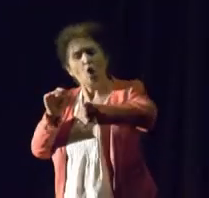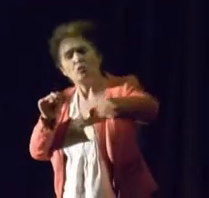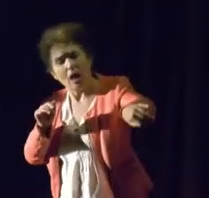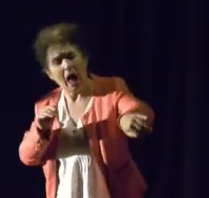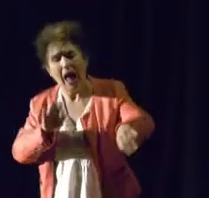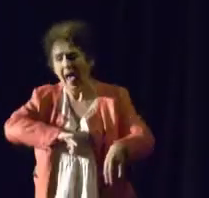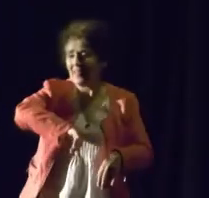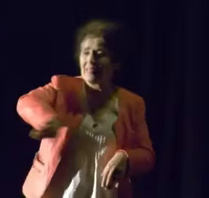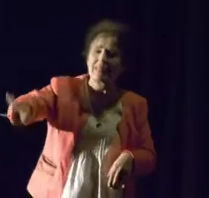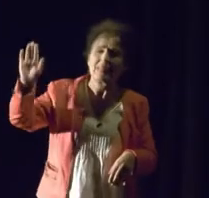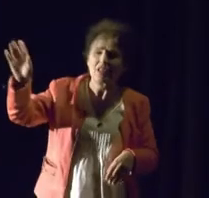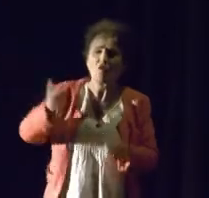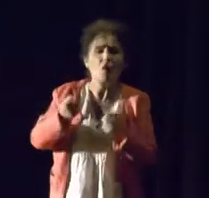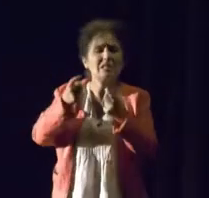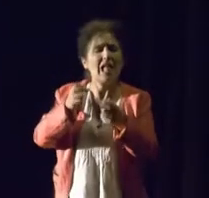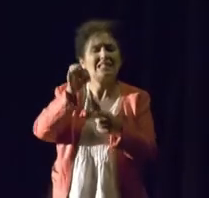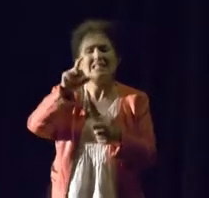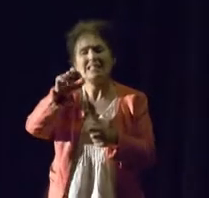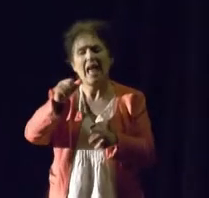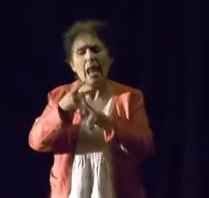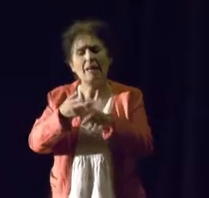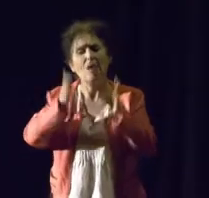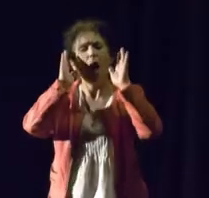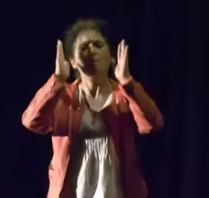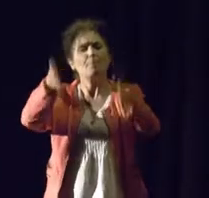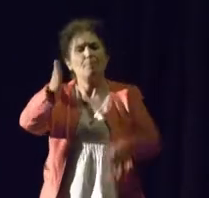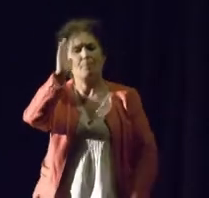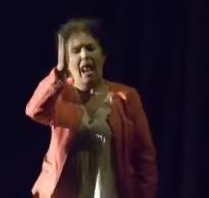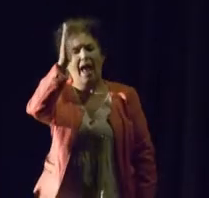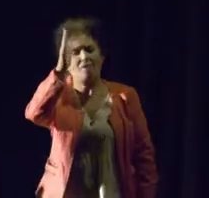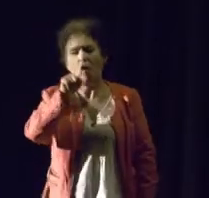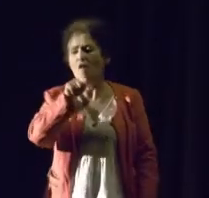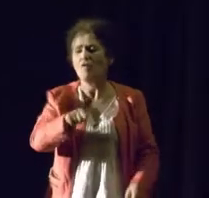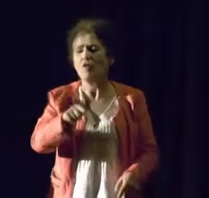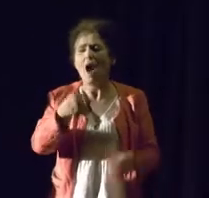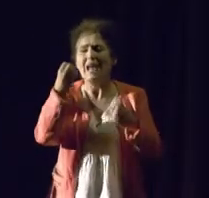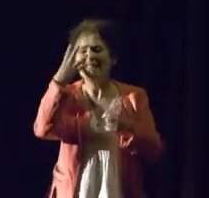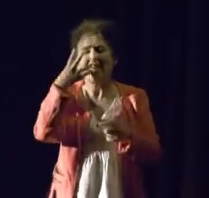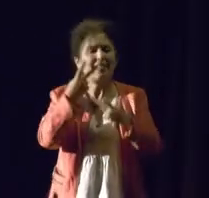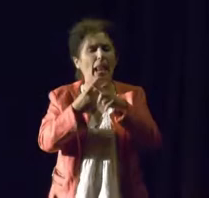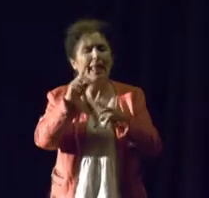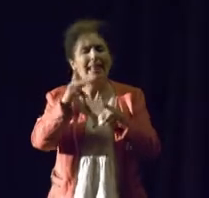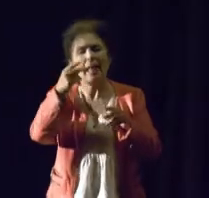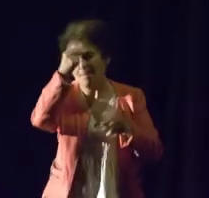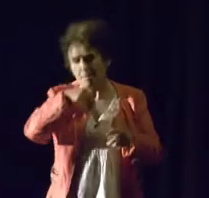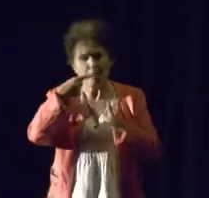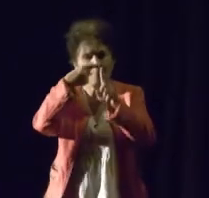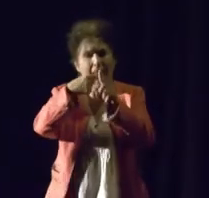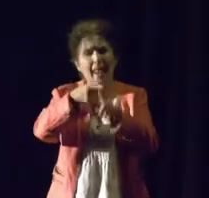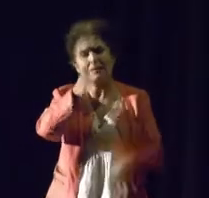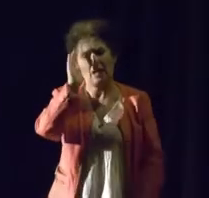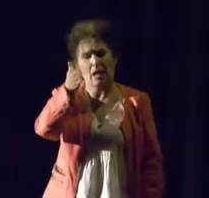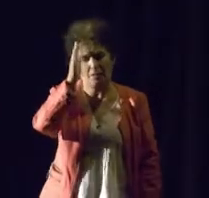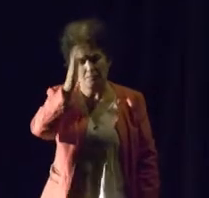десно ако тргнете, ќе отидите во Сандево, право, ако тргнете во Свети Никита, дефинитивно манастирот ќе